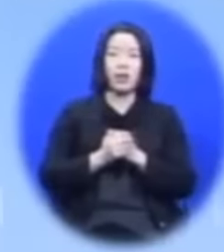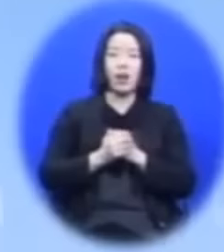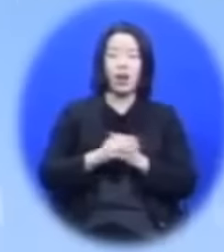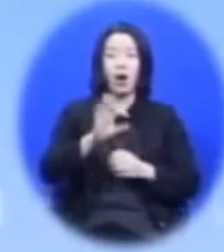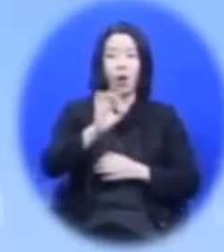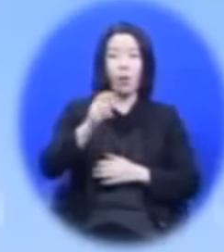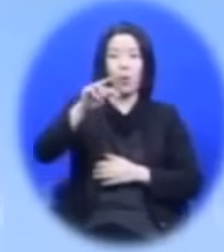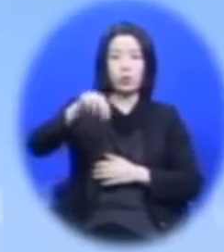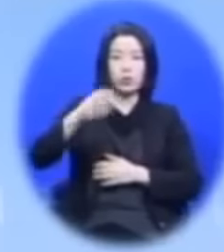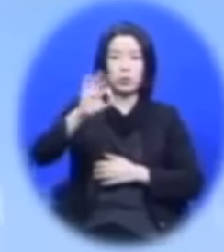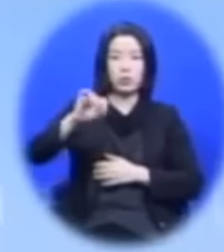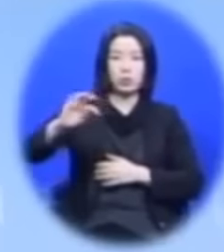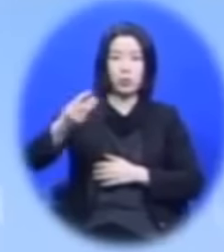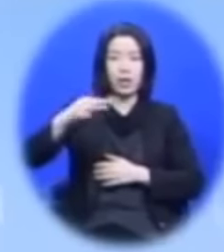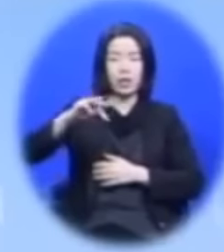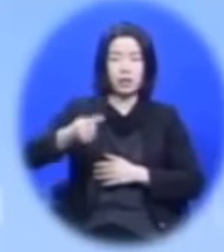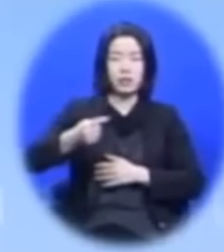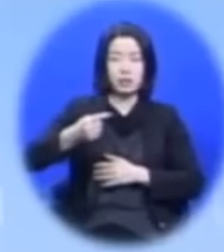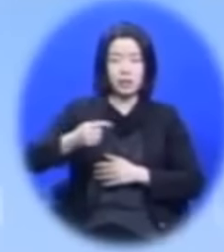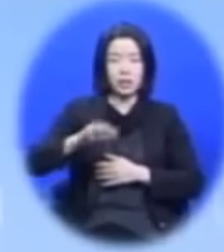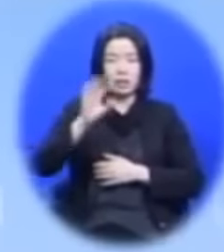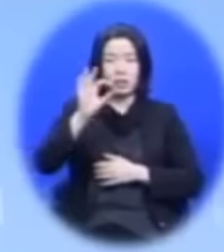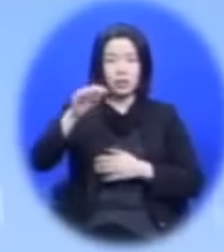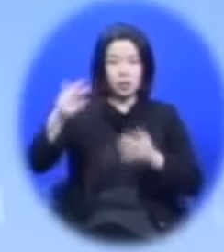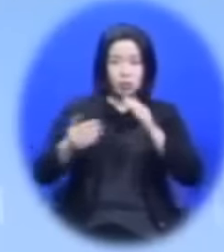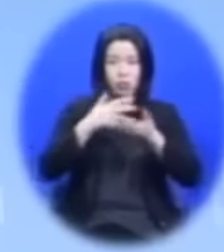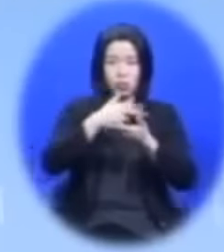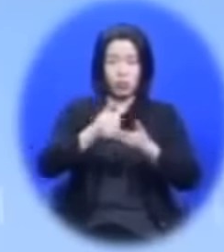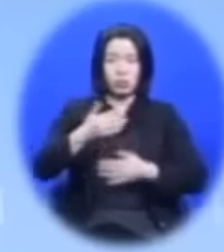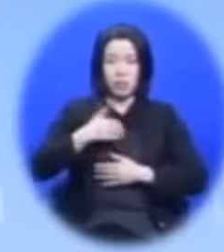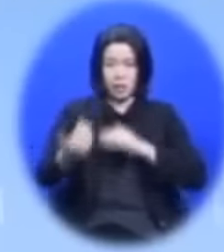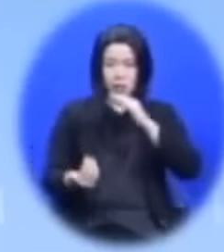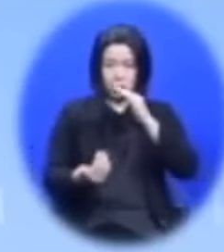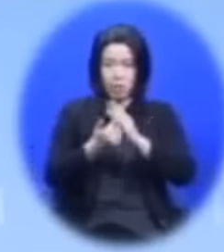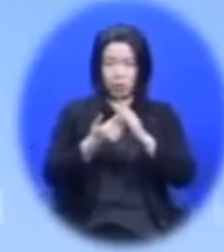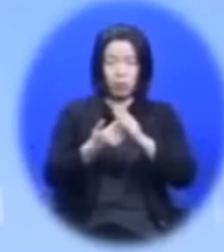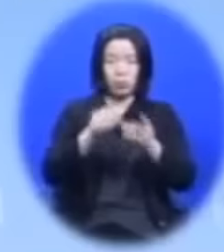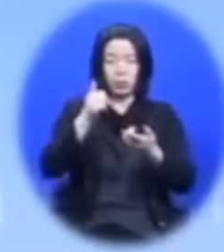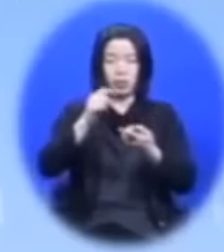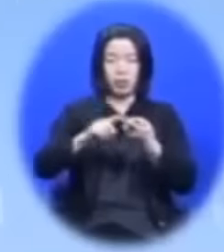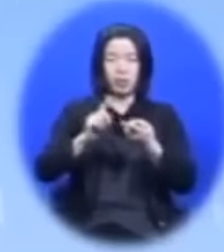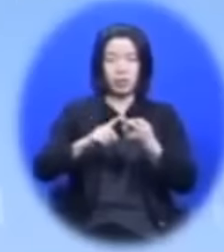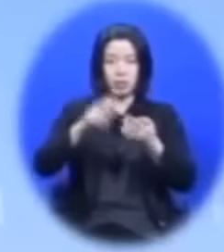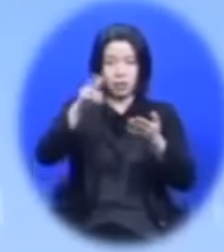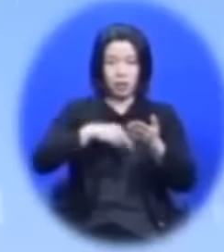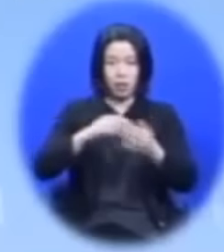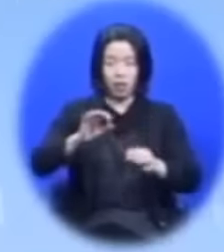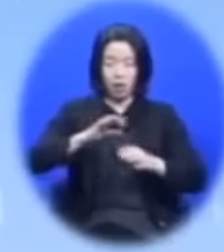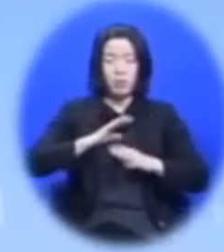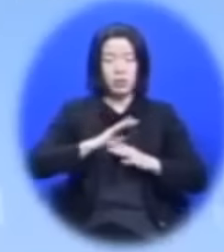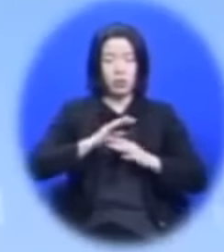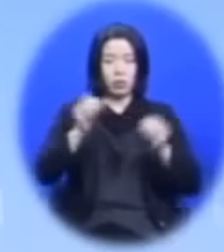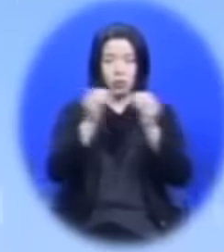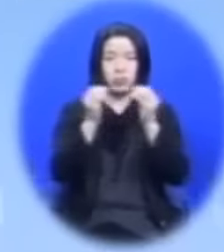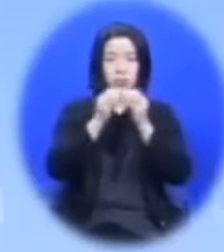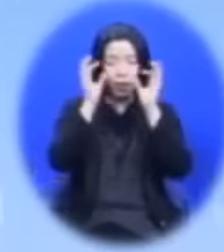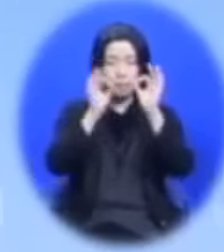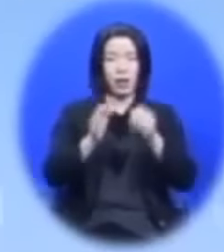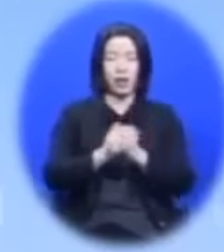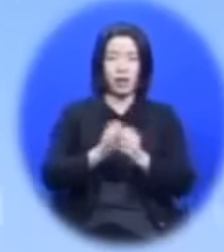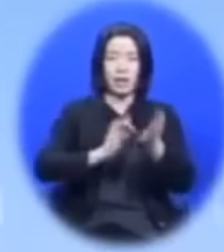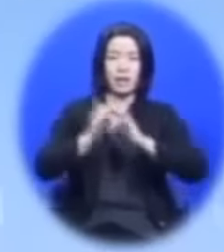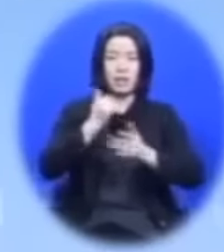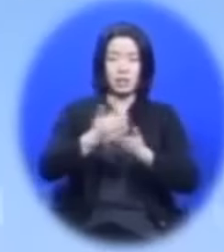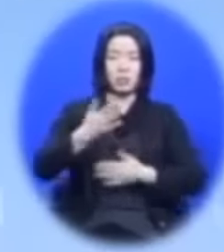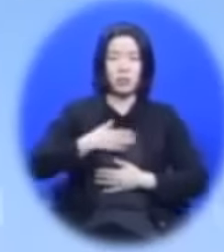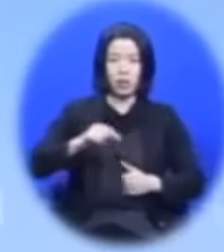오스왈드 챔버스 목사님의 주님은 나의 최고봉이라는 책을 읽다가 깜짝 놀라는 구절을 보았다는 겁니다. 예수님을